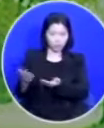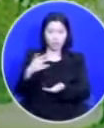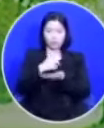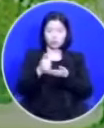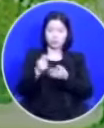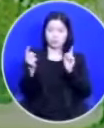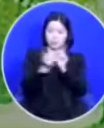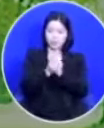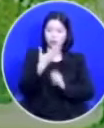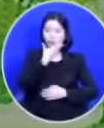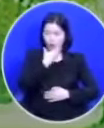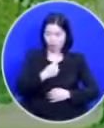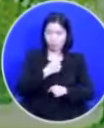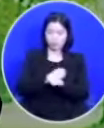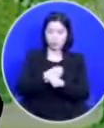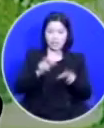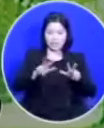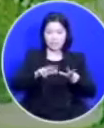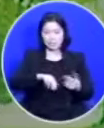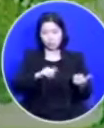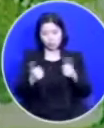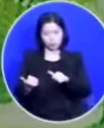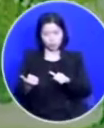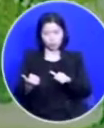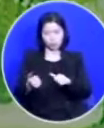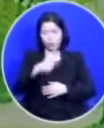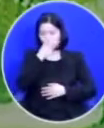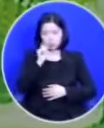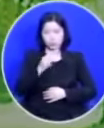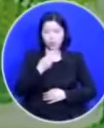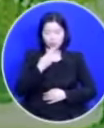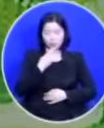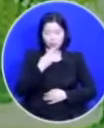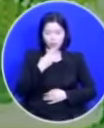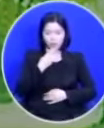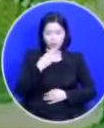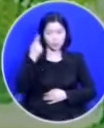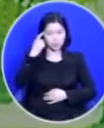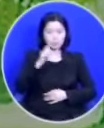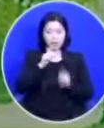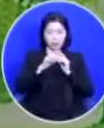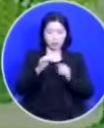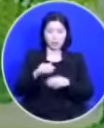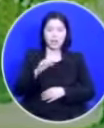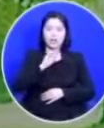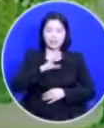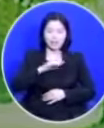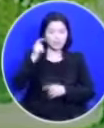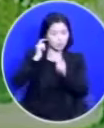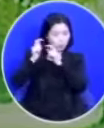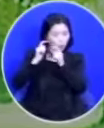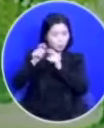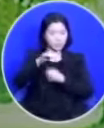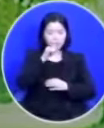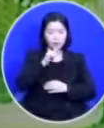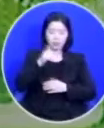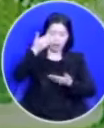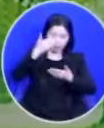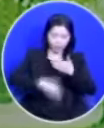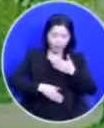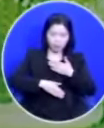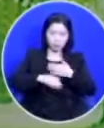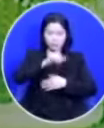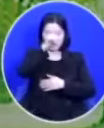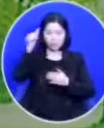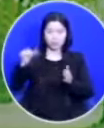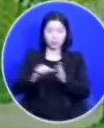행복에서 지금 죽어도 자기는 여한이 없다고 합니다 단지 고민이 있다면 어떻게 하면 남은 여생을 주님이